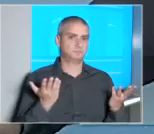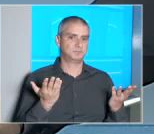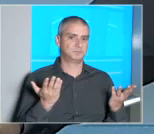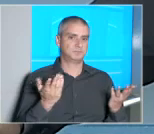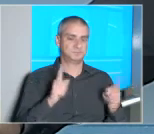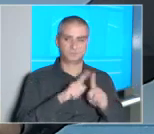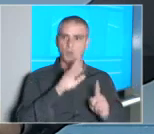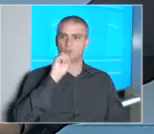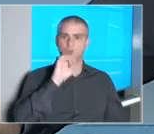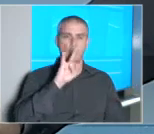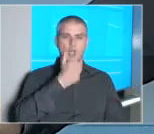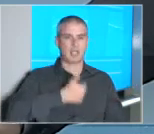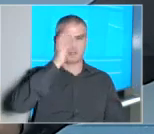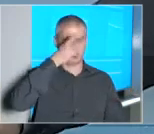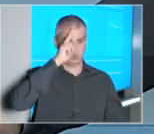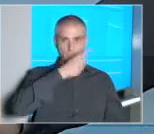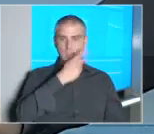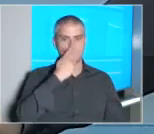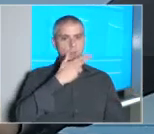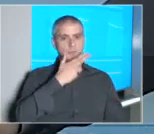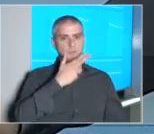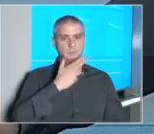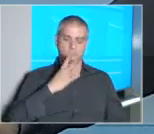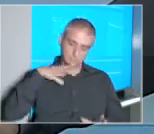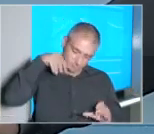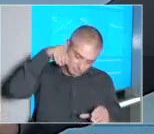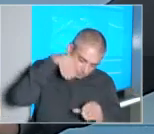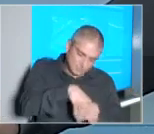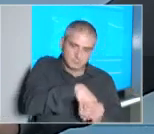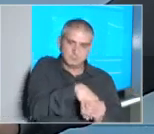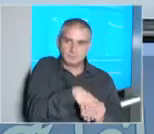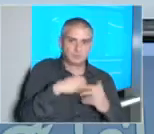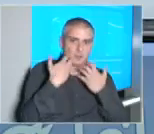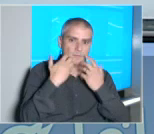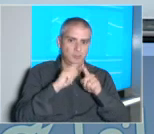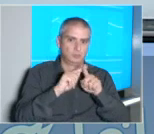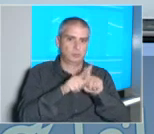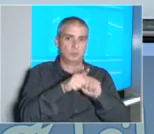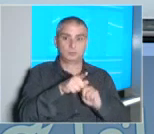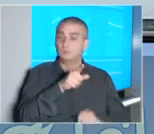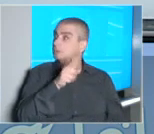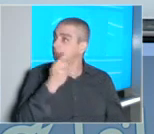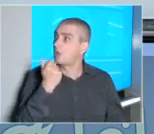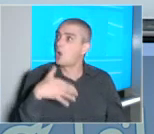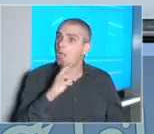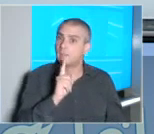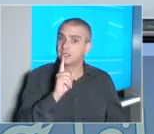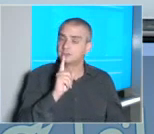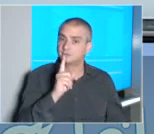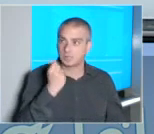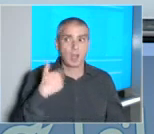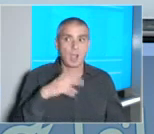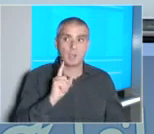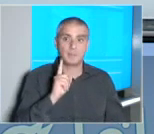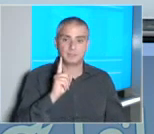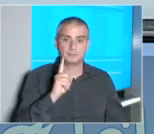אדם כמו שחוגג פשוט להיכנס בקרביים של הפרשות מהסוג הזה. אגב, כי זה עולה לו הרבה כסף, וזה עלה לו